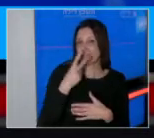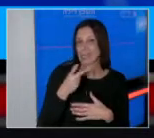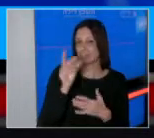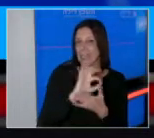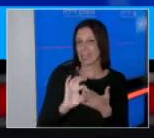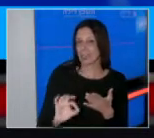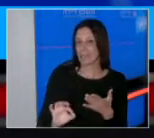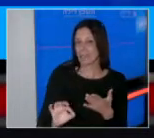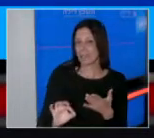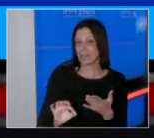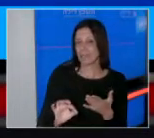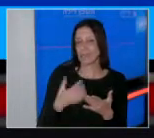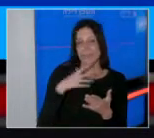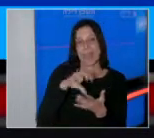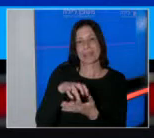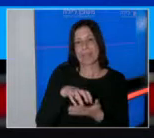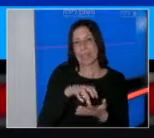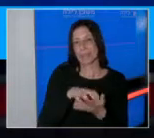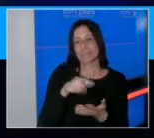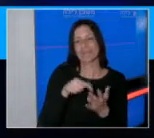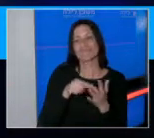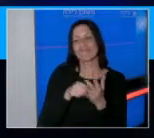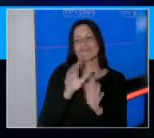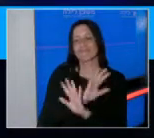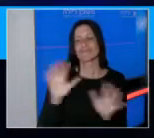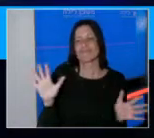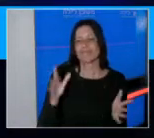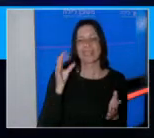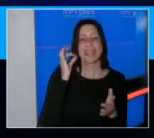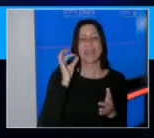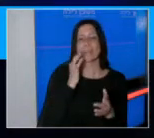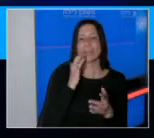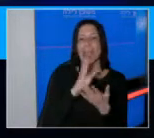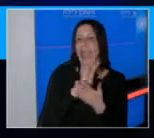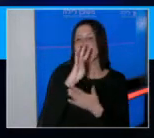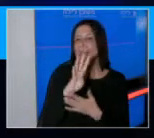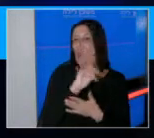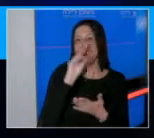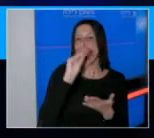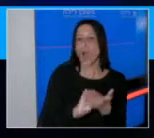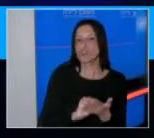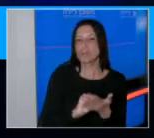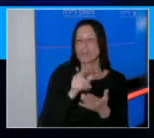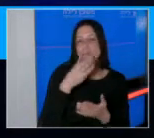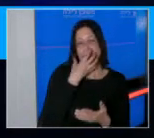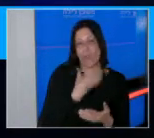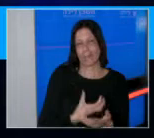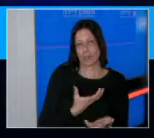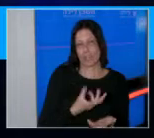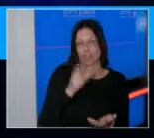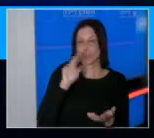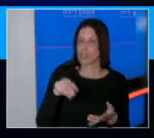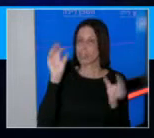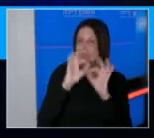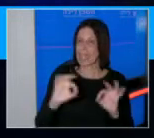כתוב באתרים וכאלה, נכון. כי אין... הרי ילדה בת 14 לא רושמים אותה ברבנות. זאת אומרת, יש איזה